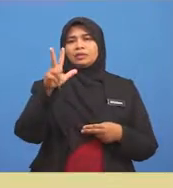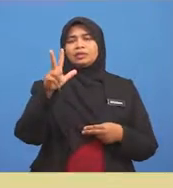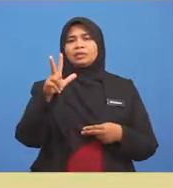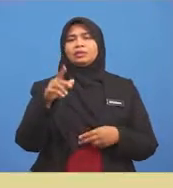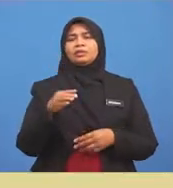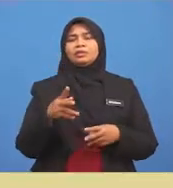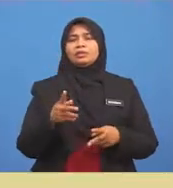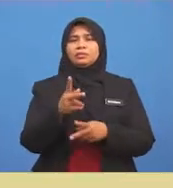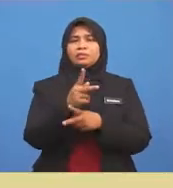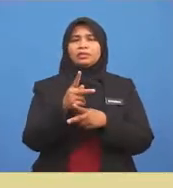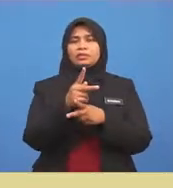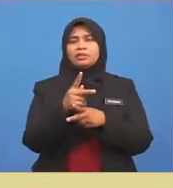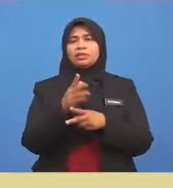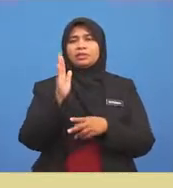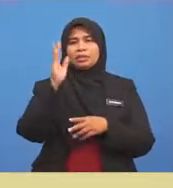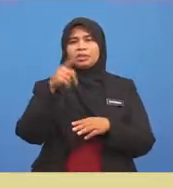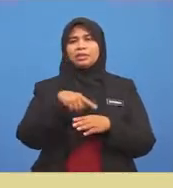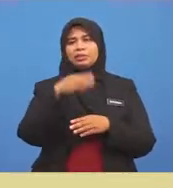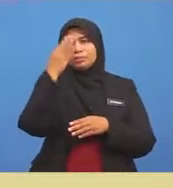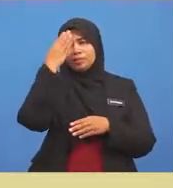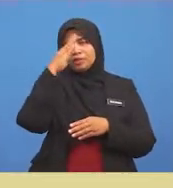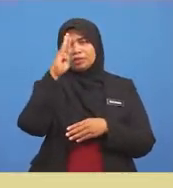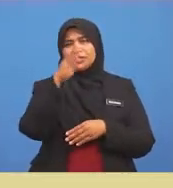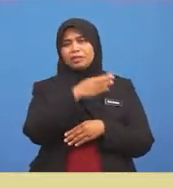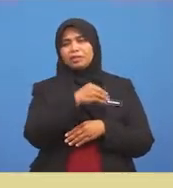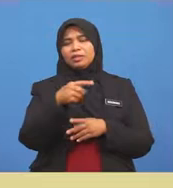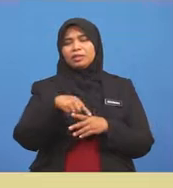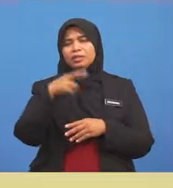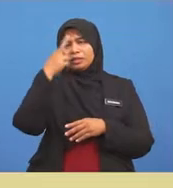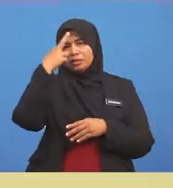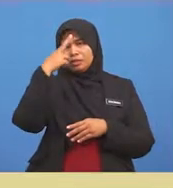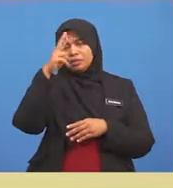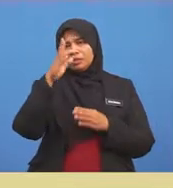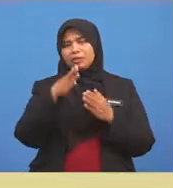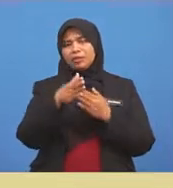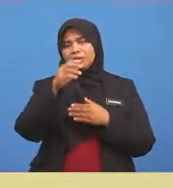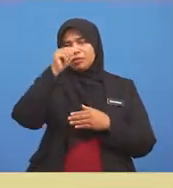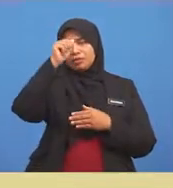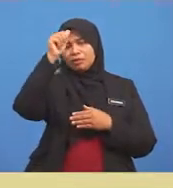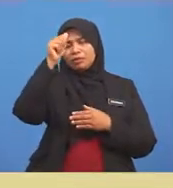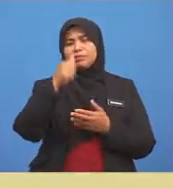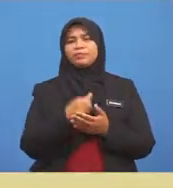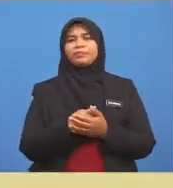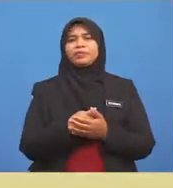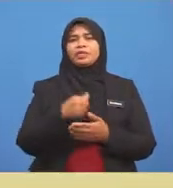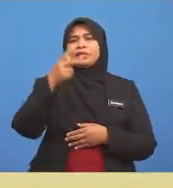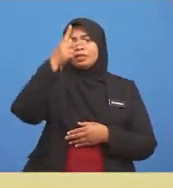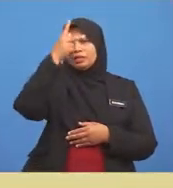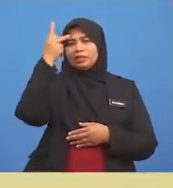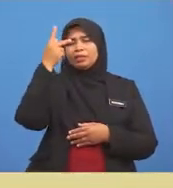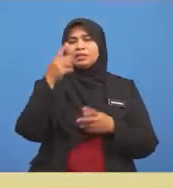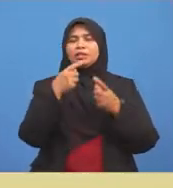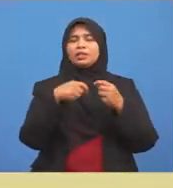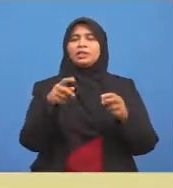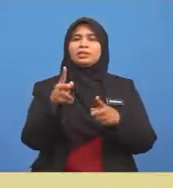penjaga harta anak yatim ini akan diberkati dan diridai Allah SWT kerana